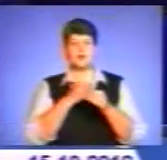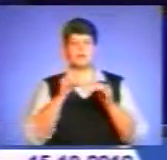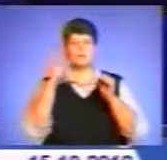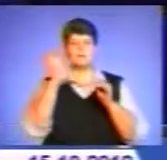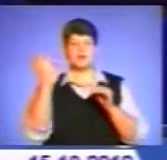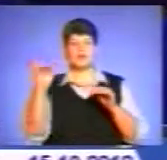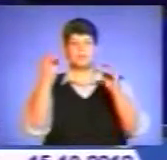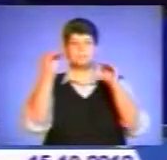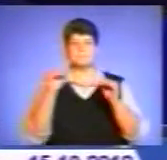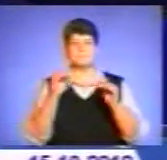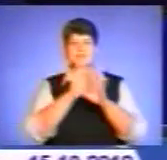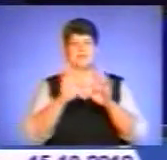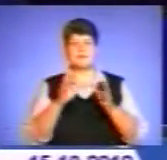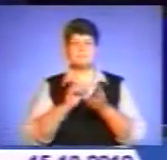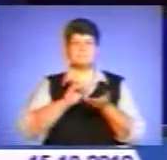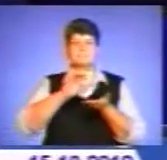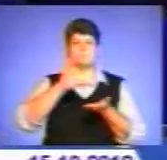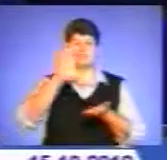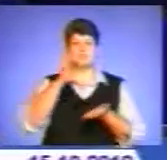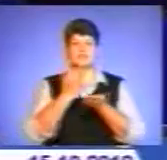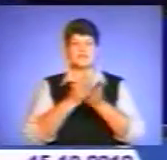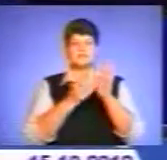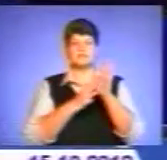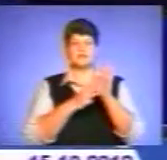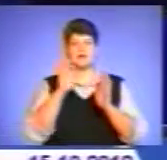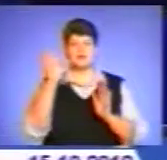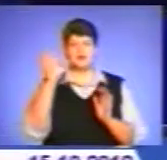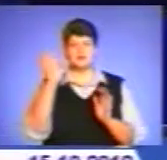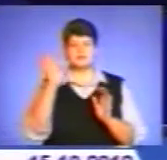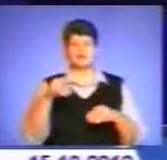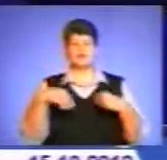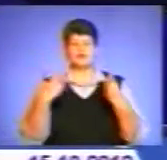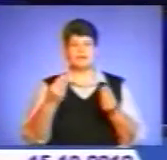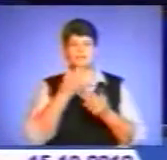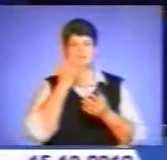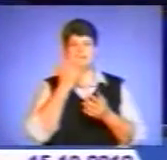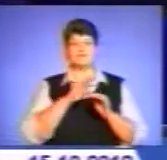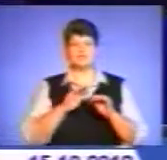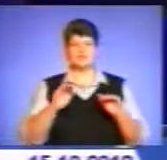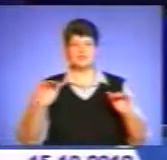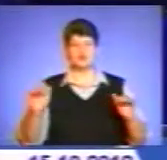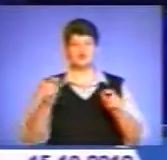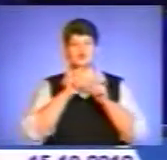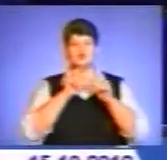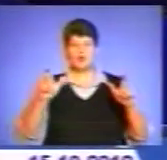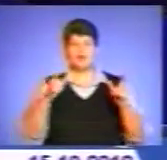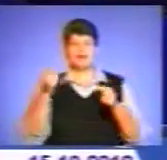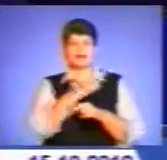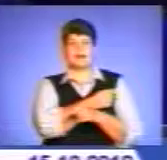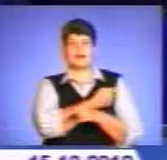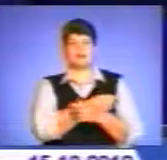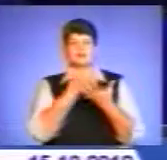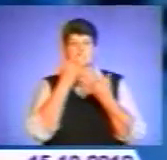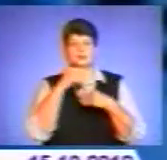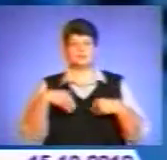даними синоптиків, тиждень буде теплим, то точної дати початку подачі тепла у дитячі садочки, школи, лікарні та житлові приміщення ще